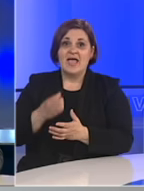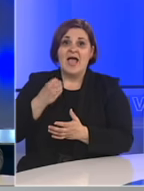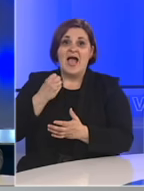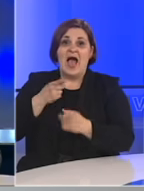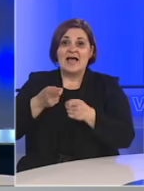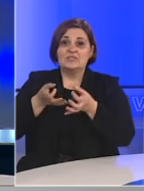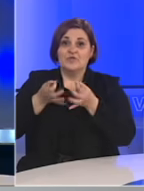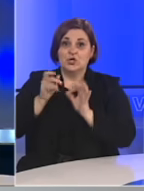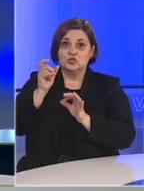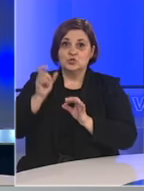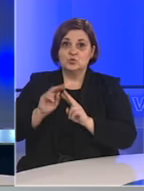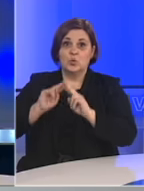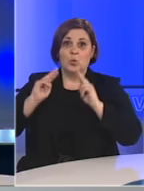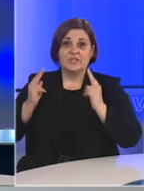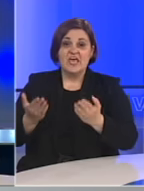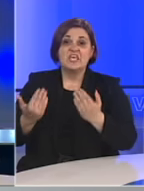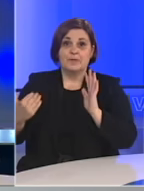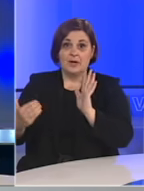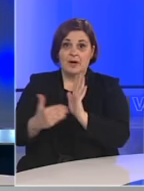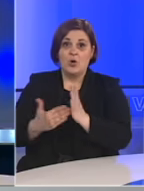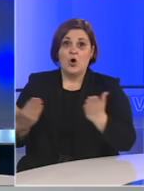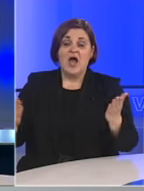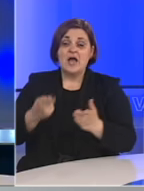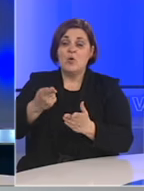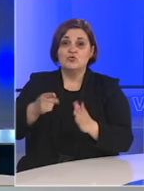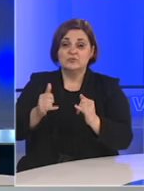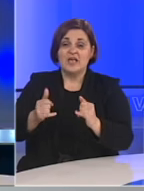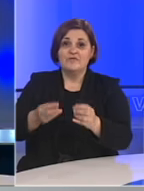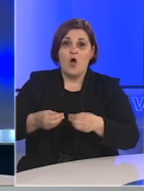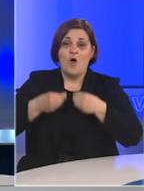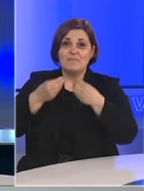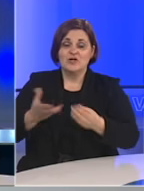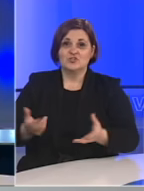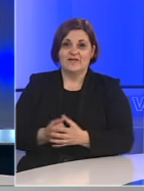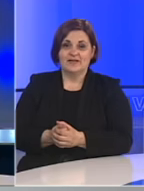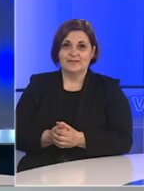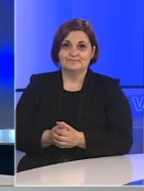kad su ovi stručnjaci u svijetu itekako potrebni. Kako to objašnjavate?